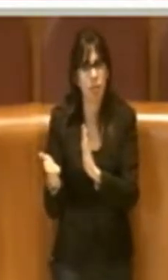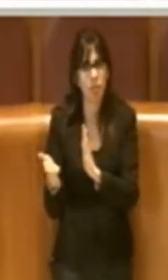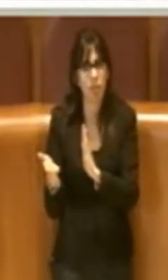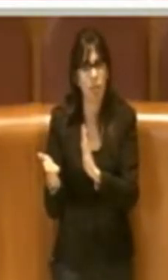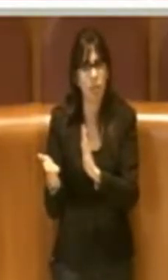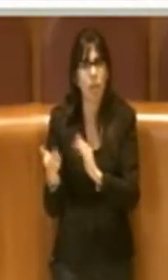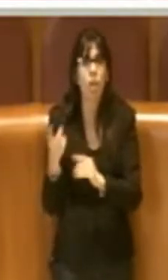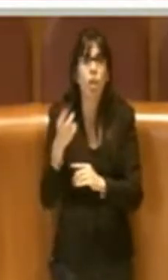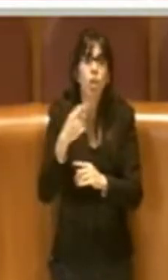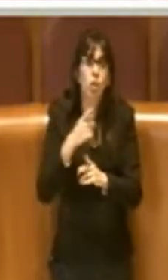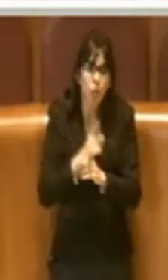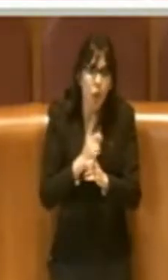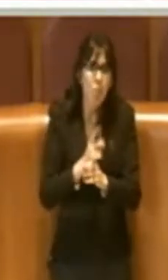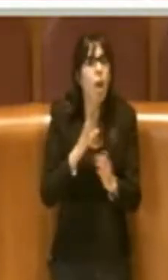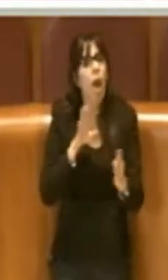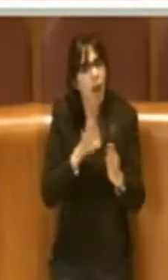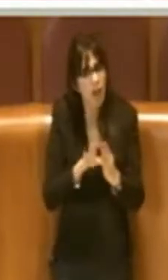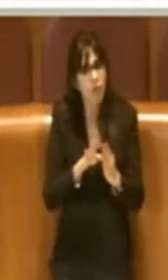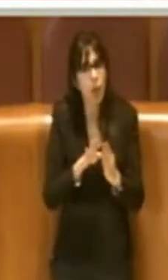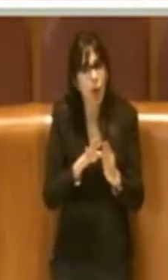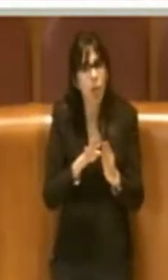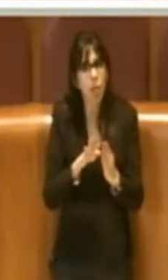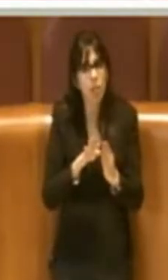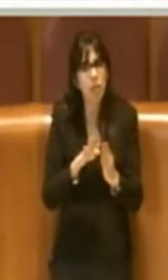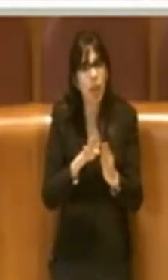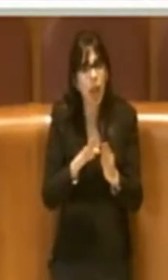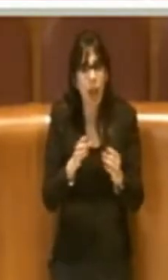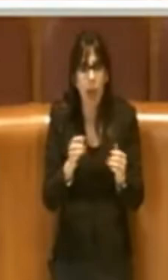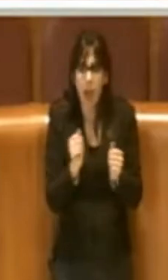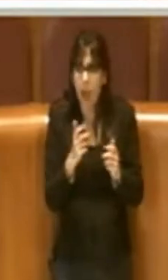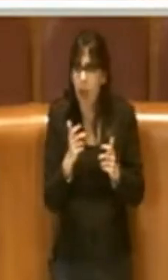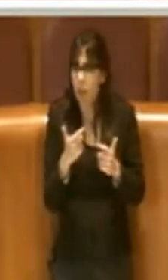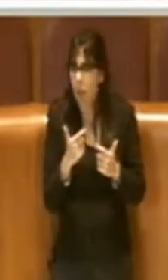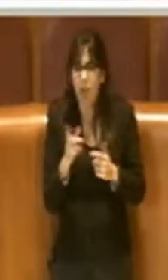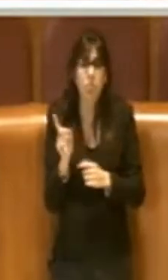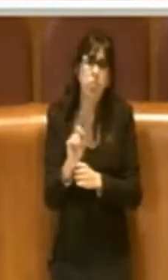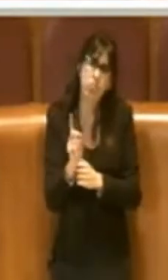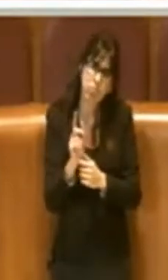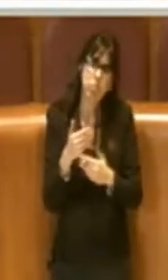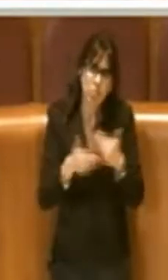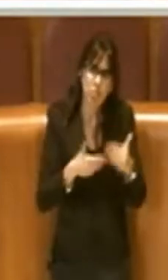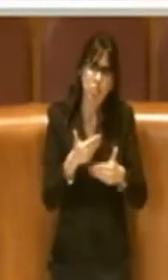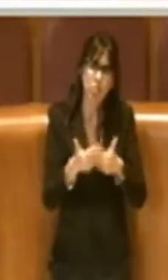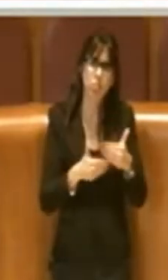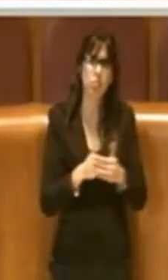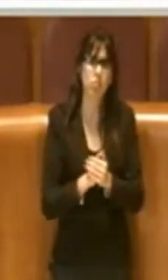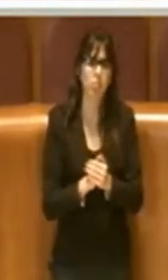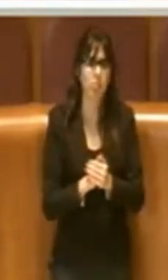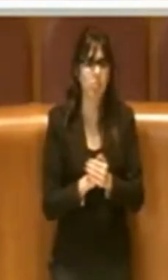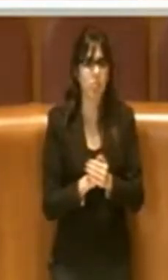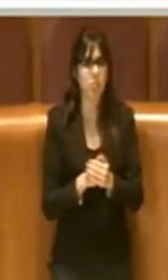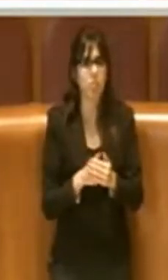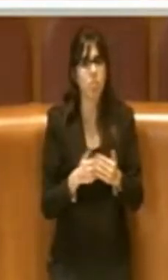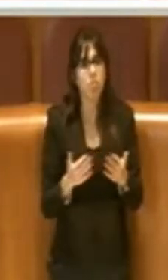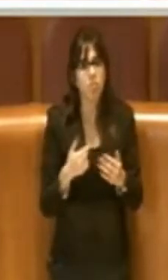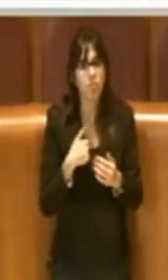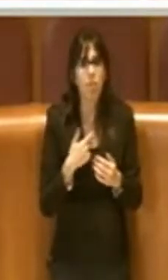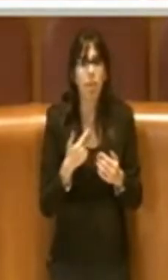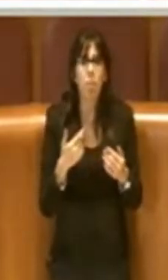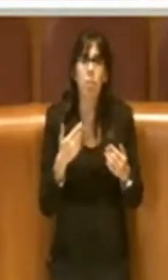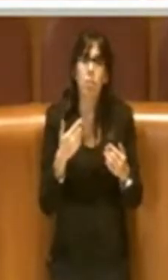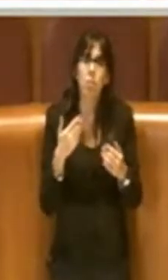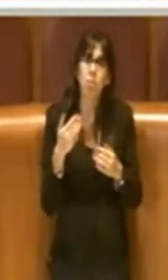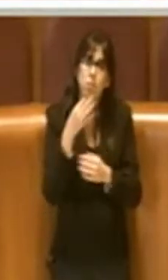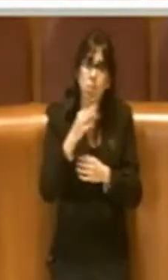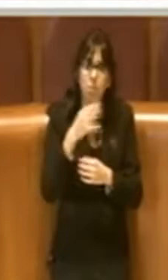dobbiamo invece affrontarli, cioè la paura non deve fermarci. Io chiudo per adesso la presentazione,